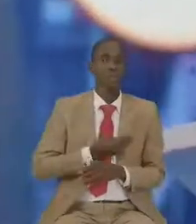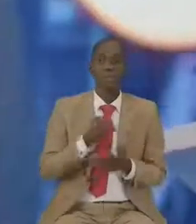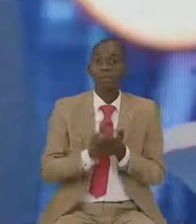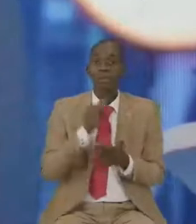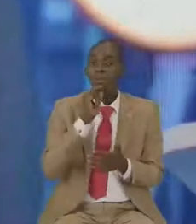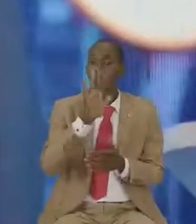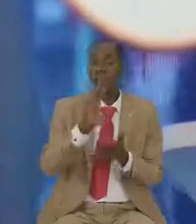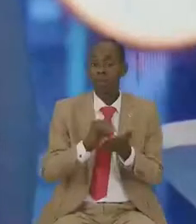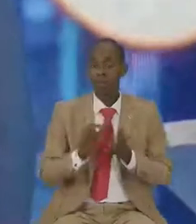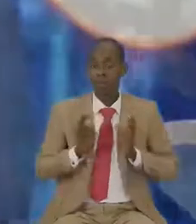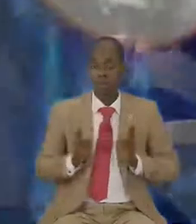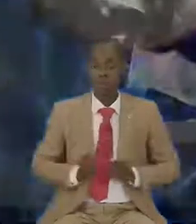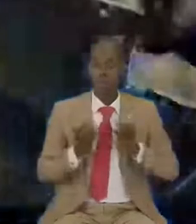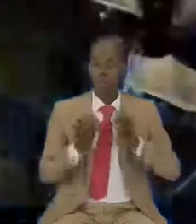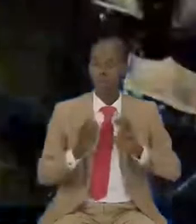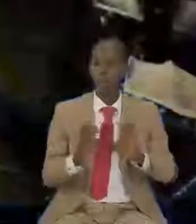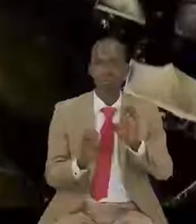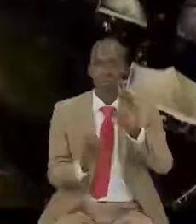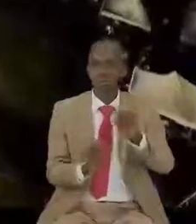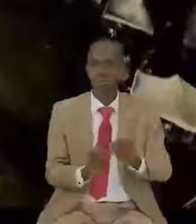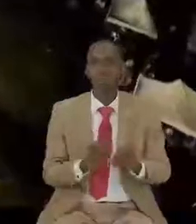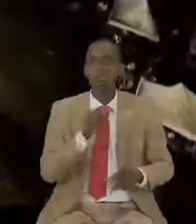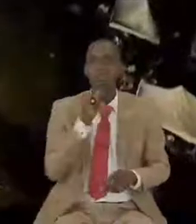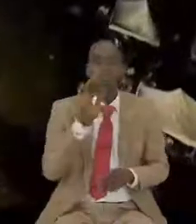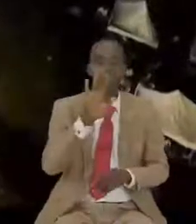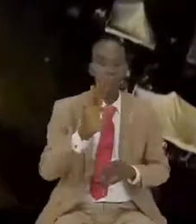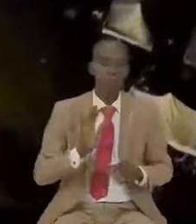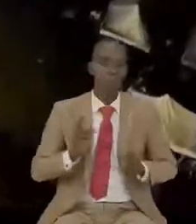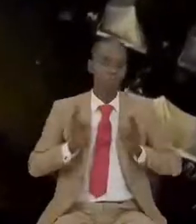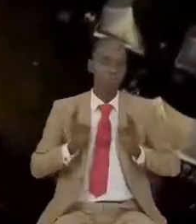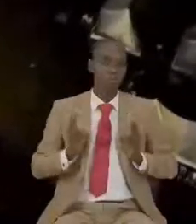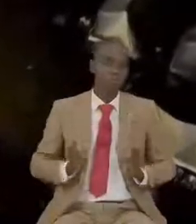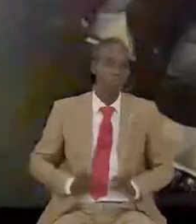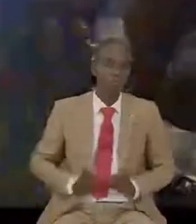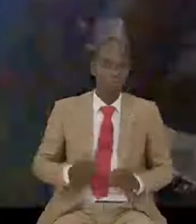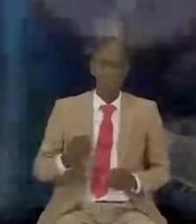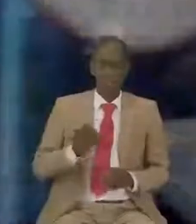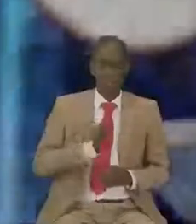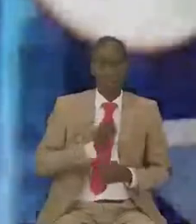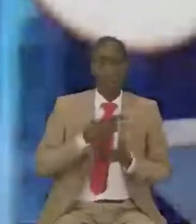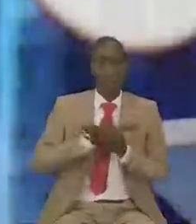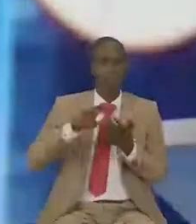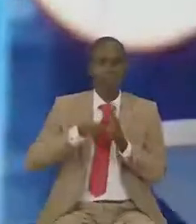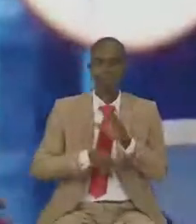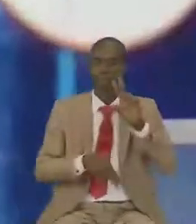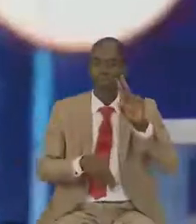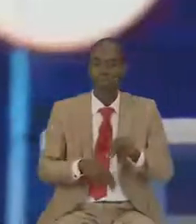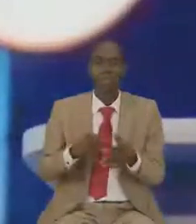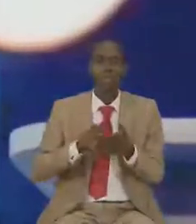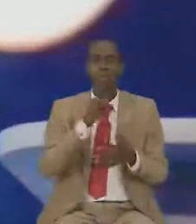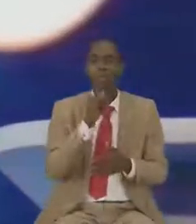car c'est par la grâce, il nous rappelle que ce ne sont pas les efforts humains, ce n'est pas par